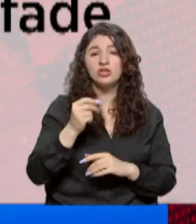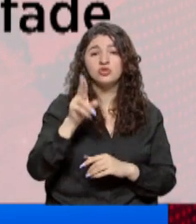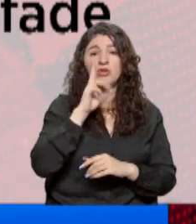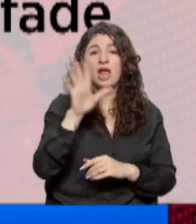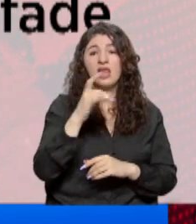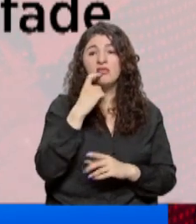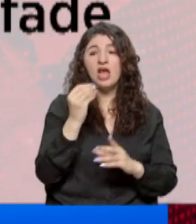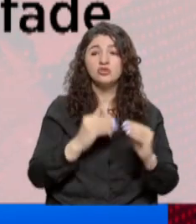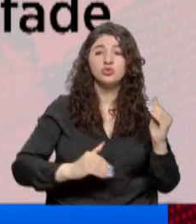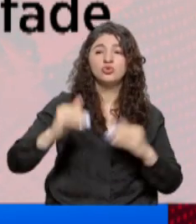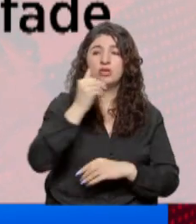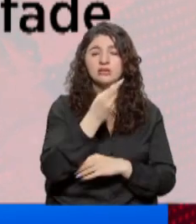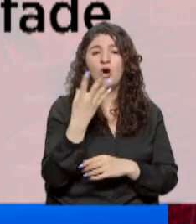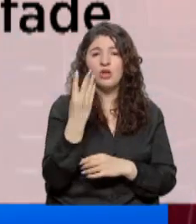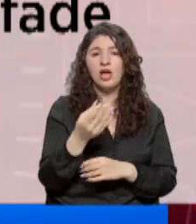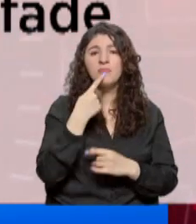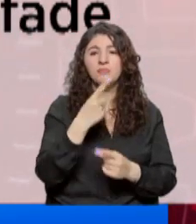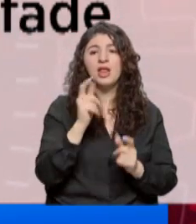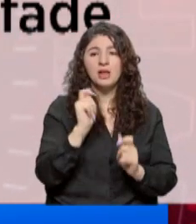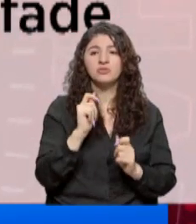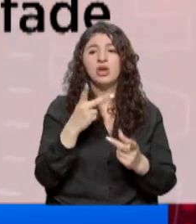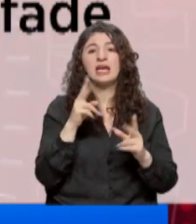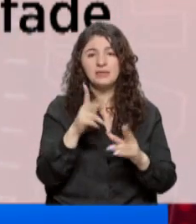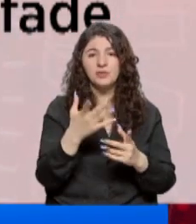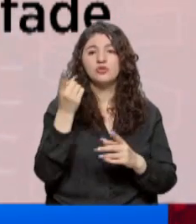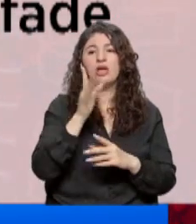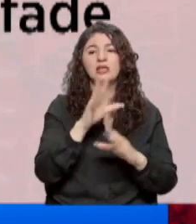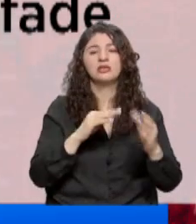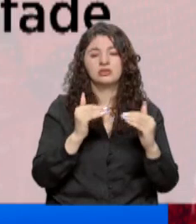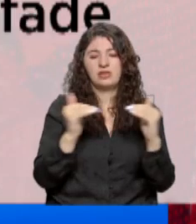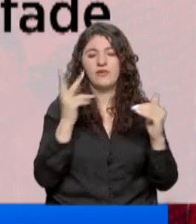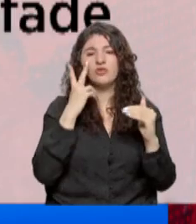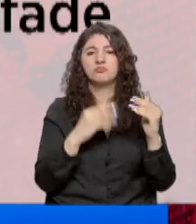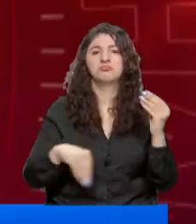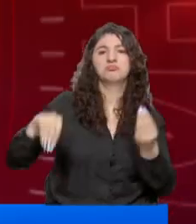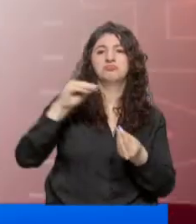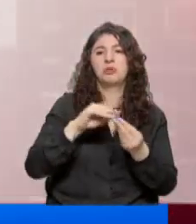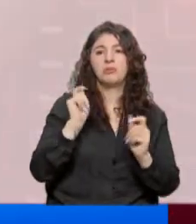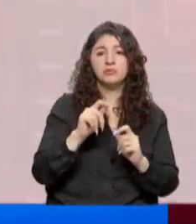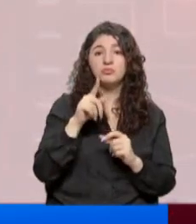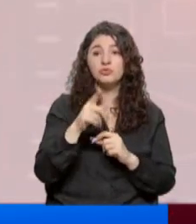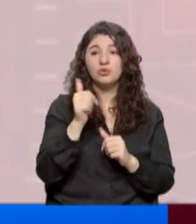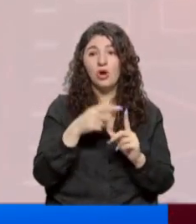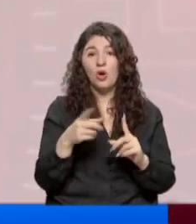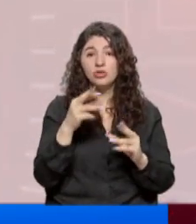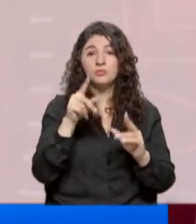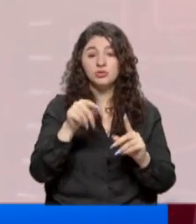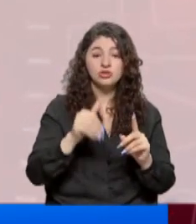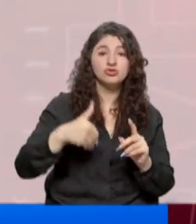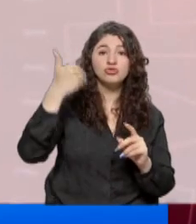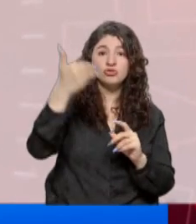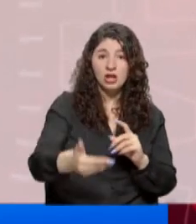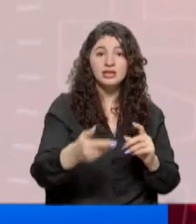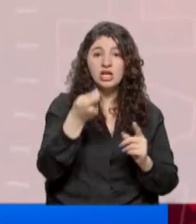ücreti son 50 yılın en yüksek Rakam olarak ifade edilecek şekilde 150 seviyesinde arttırdık bugüne kadar olduğu gibi bundan